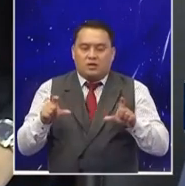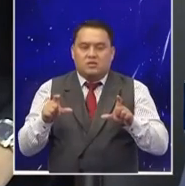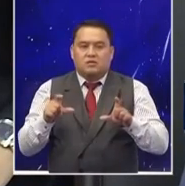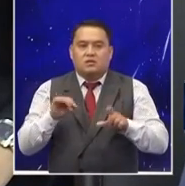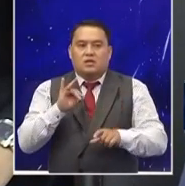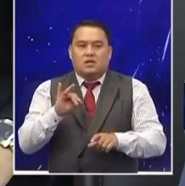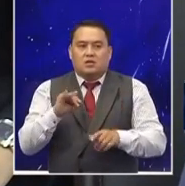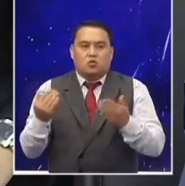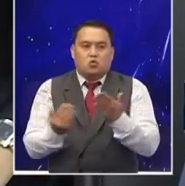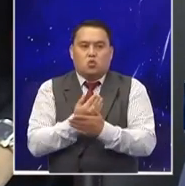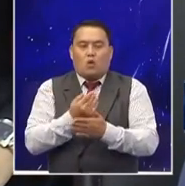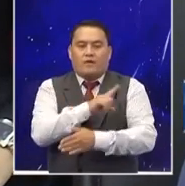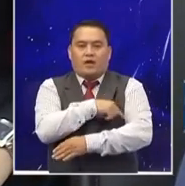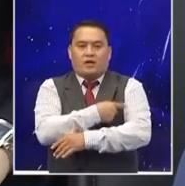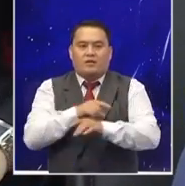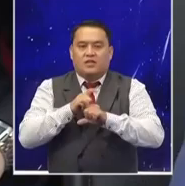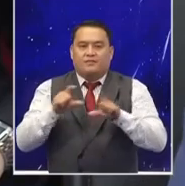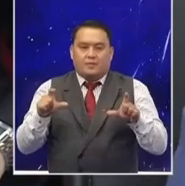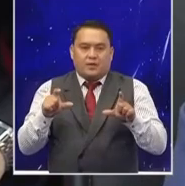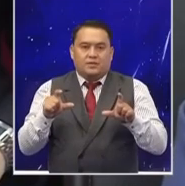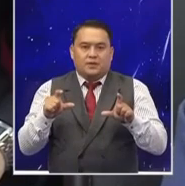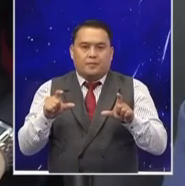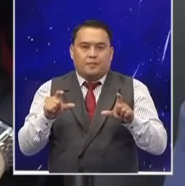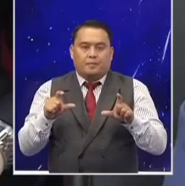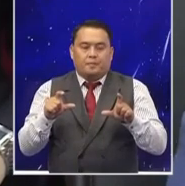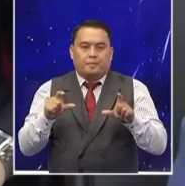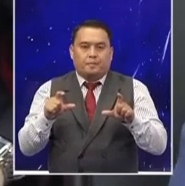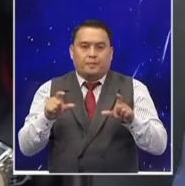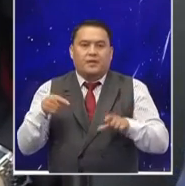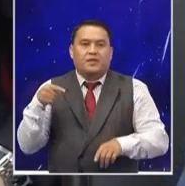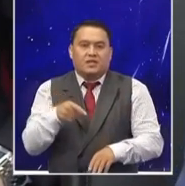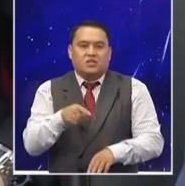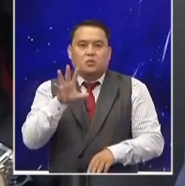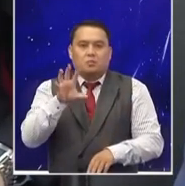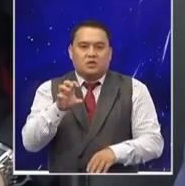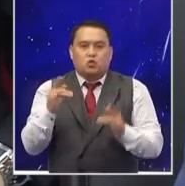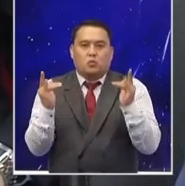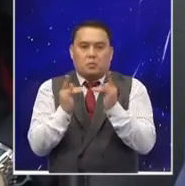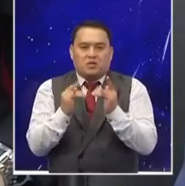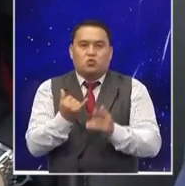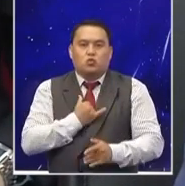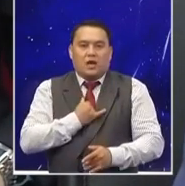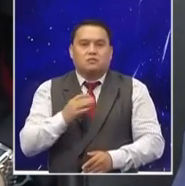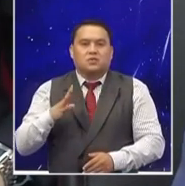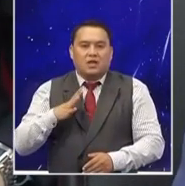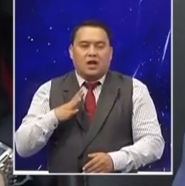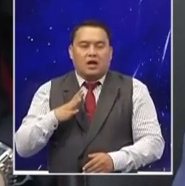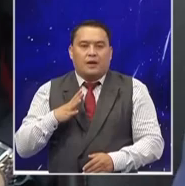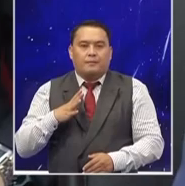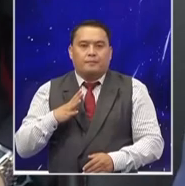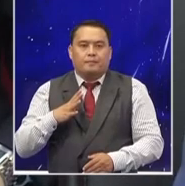числе и вот эта новая модульная инфекционная больница на 1500 км если у нас раньше